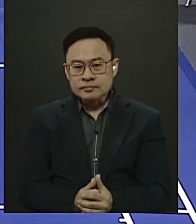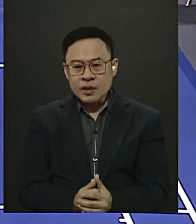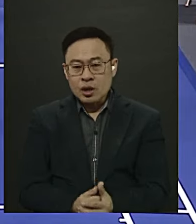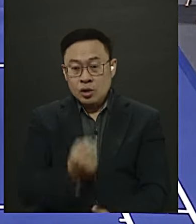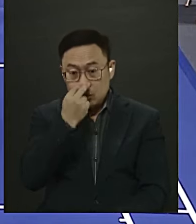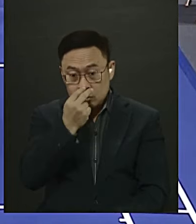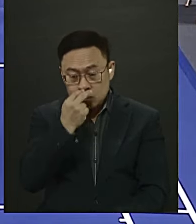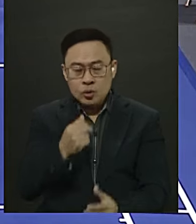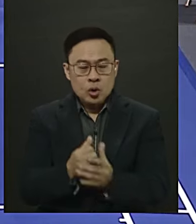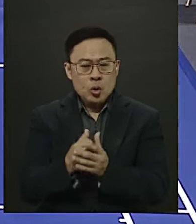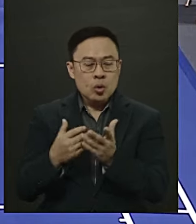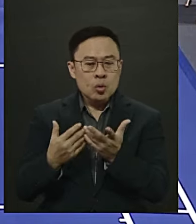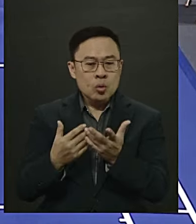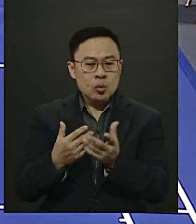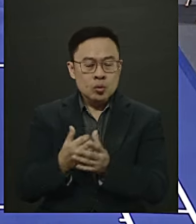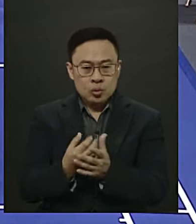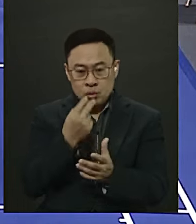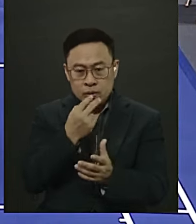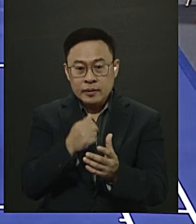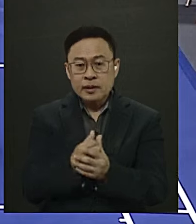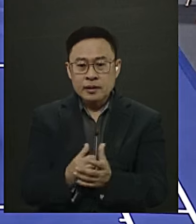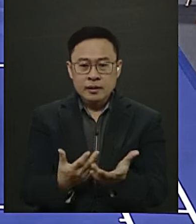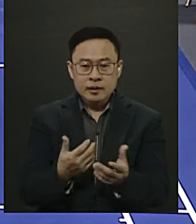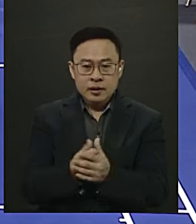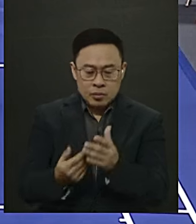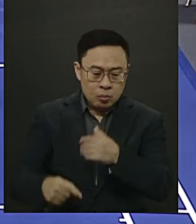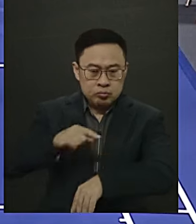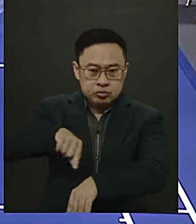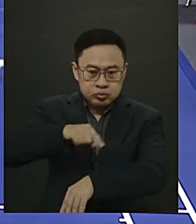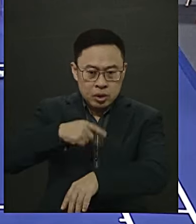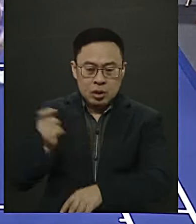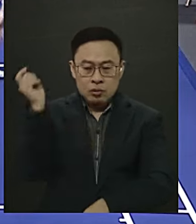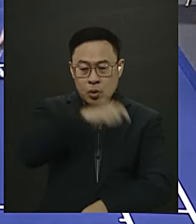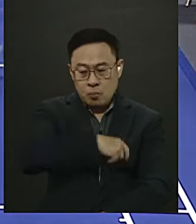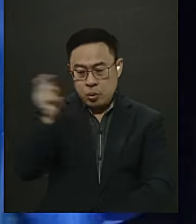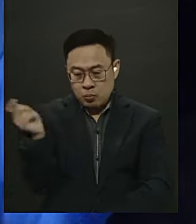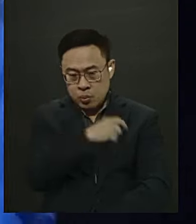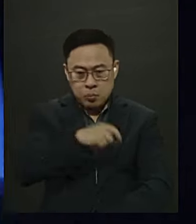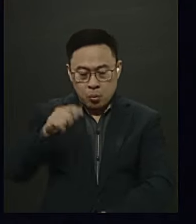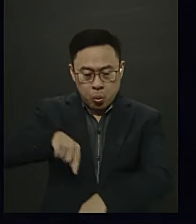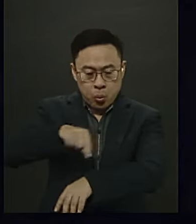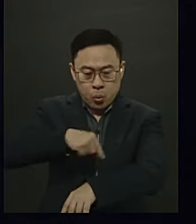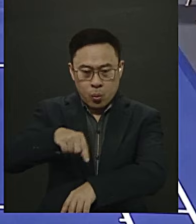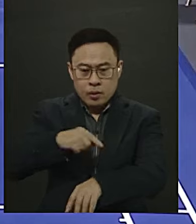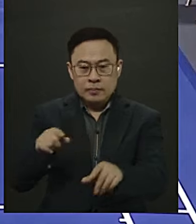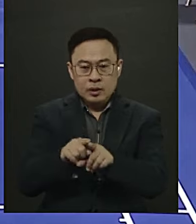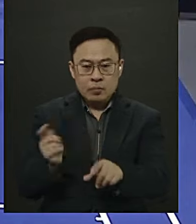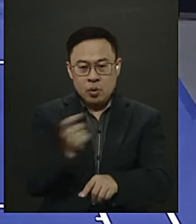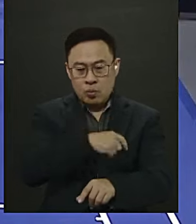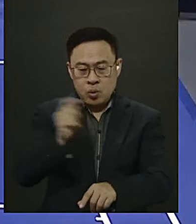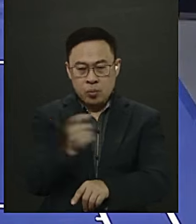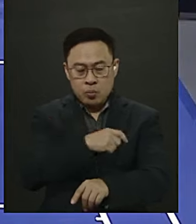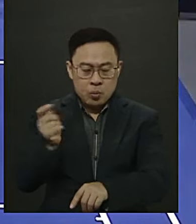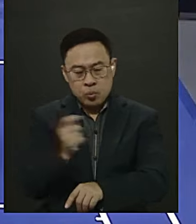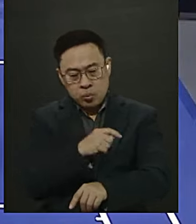ได้ชมได้เชียร์ในแมตช์นี้ด้วยนะ เนี่ยตั้งแต่ที่พี่เจตพูดอะค่ะเนี่ยเพิ่งจะตกลูกเพิ่งจะตกเองนะแรลลี่กันยาวมากเล